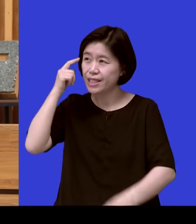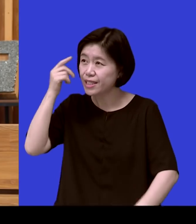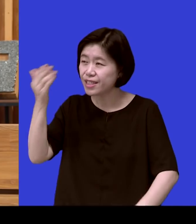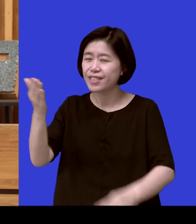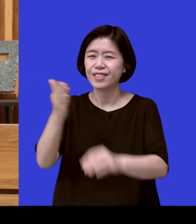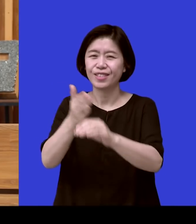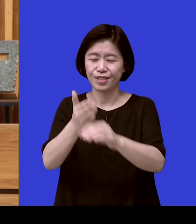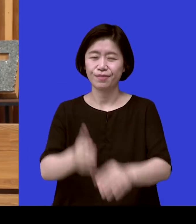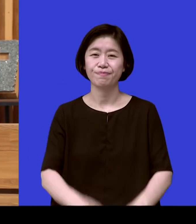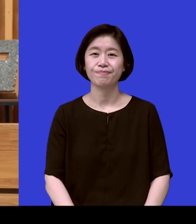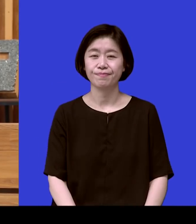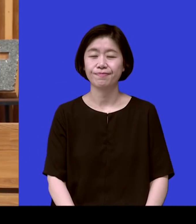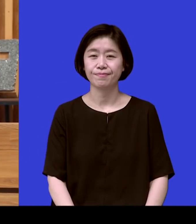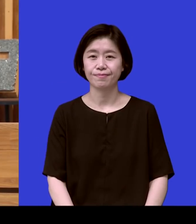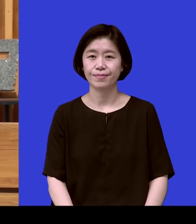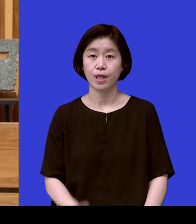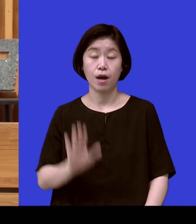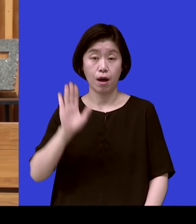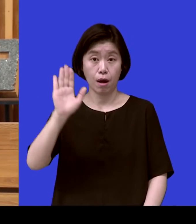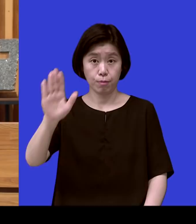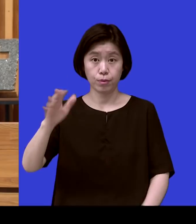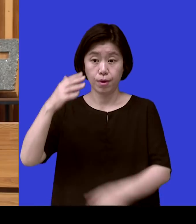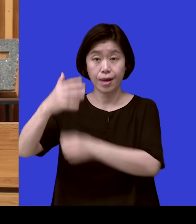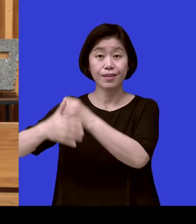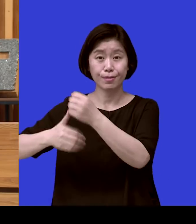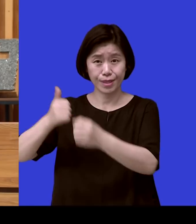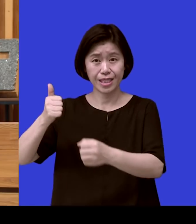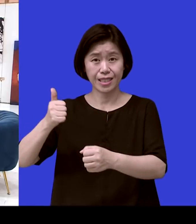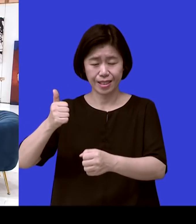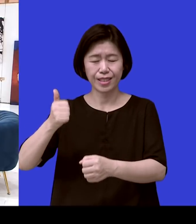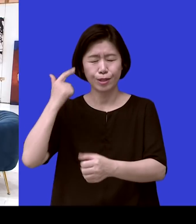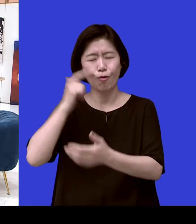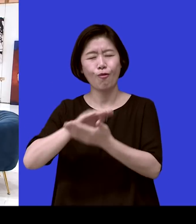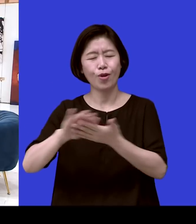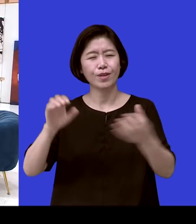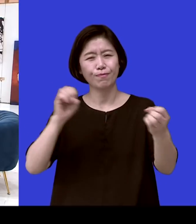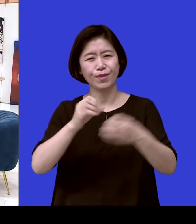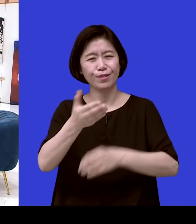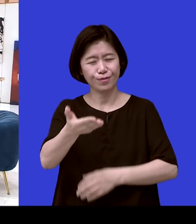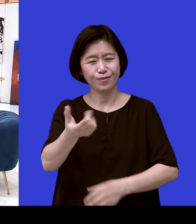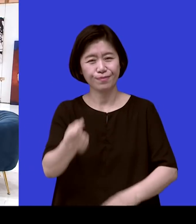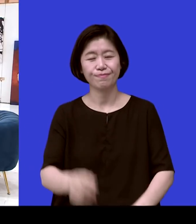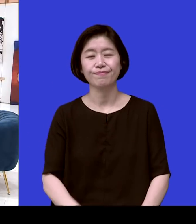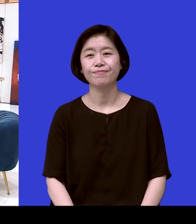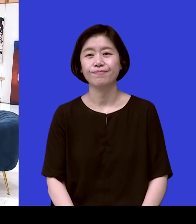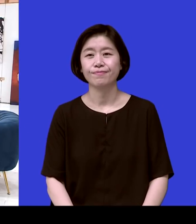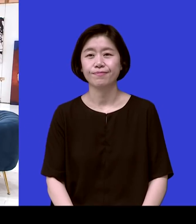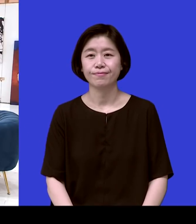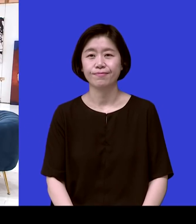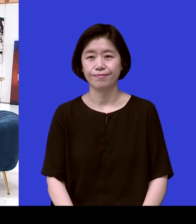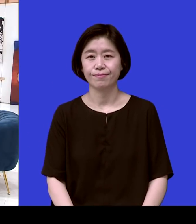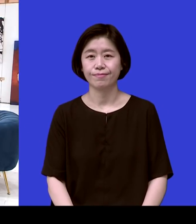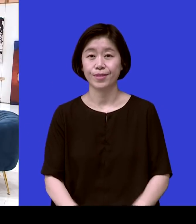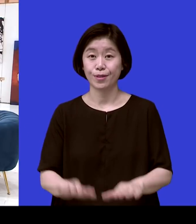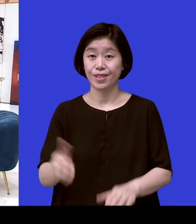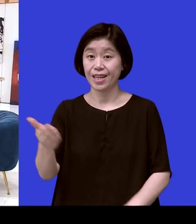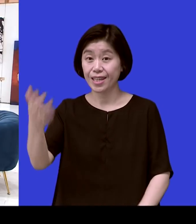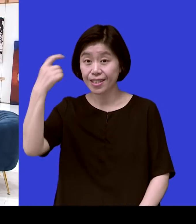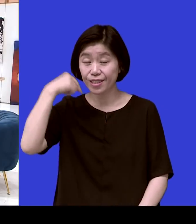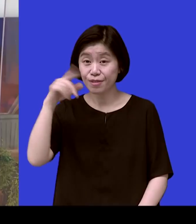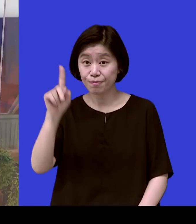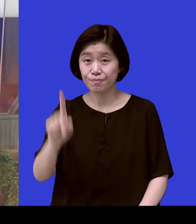빙고 하셨던 하나님께서 나타나셔서 네. 또 빙고처럼 시원한 답을 주시지 않으실까 네. 그런 생각이 네. 듭니다. 네. 오늘 수씨 어떻게